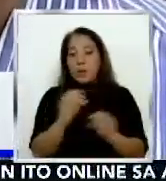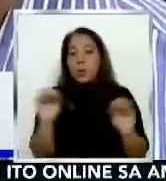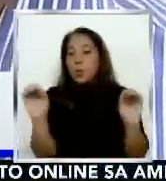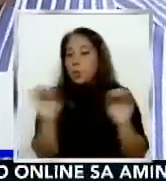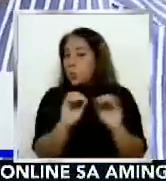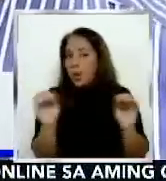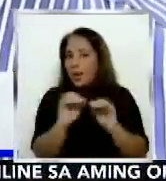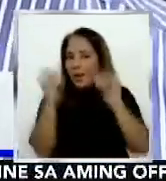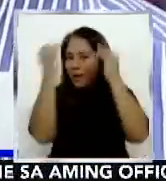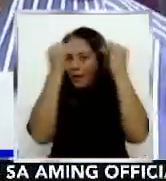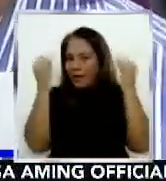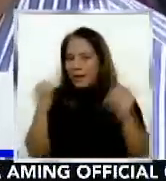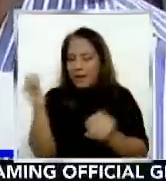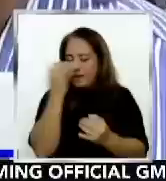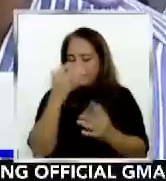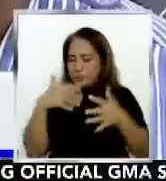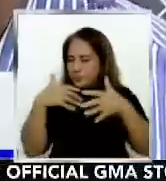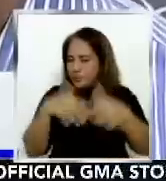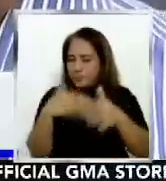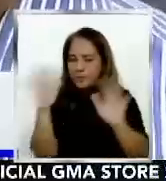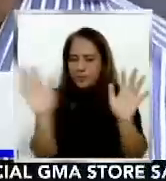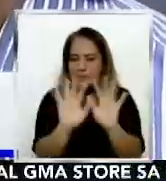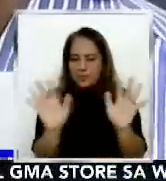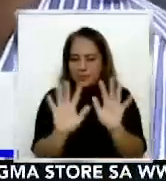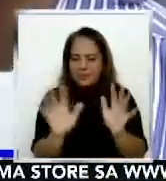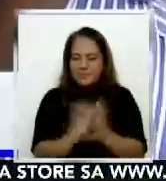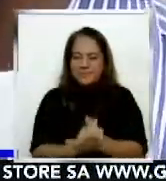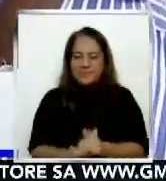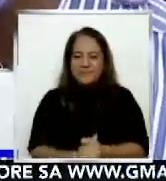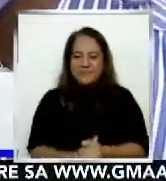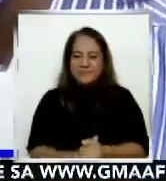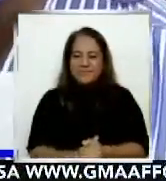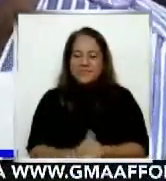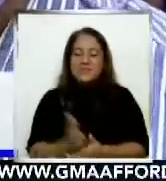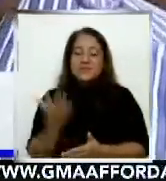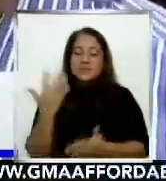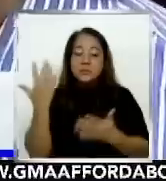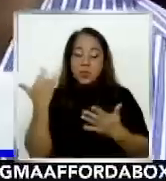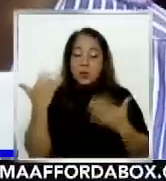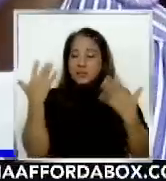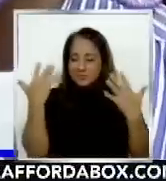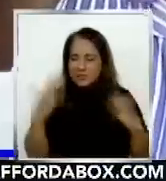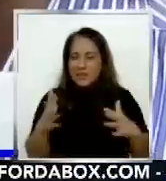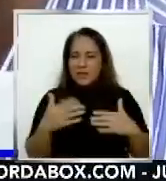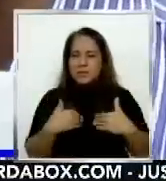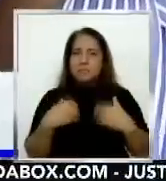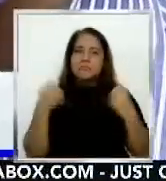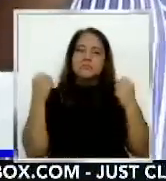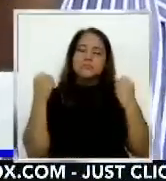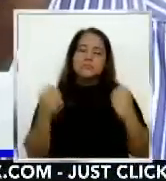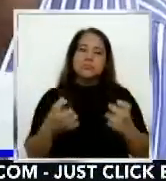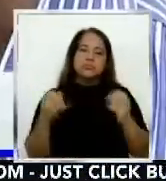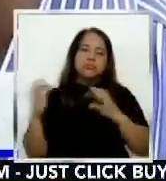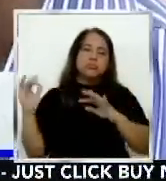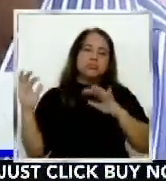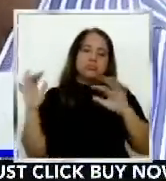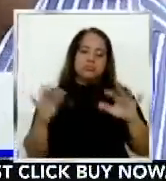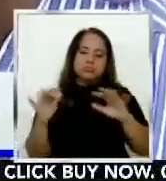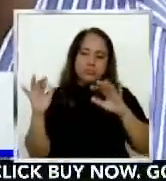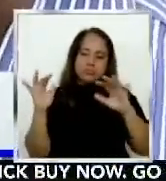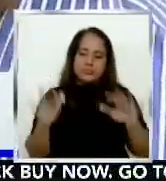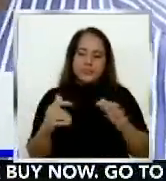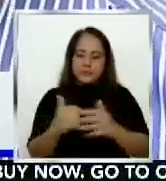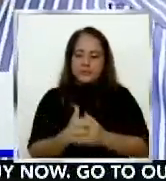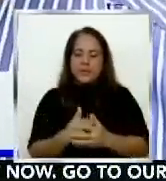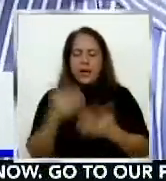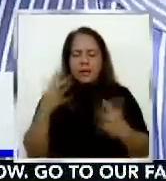po natin ipoprosesyon for obvious reasons, no? Given the large volume of the crowd, especially during translation,